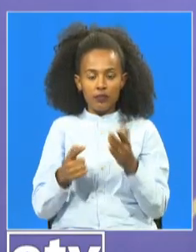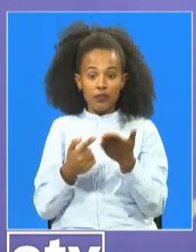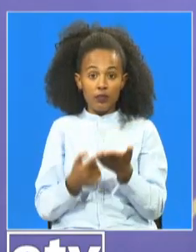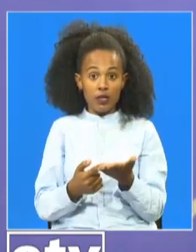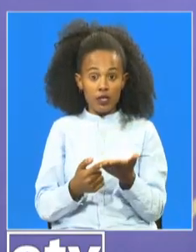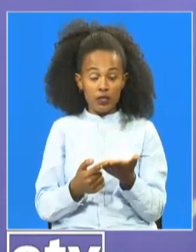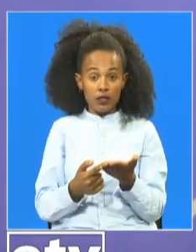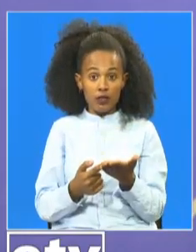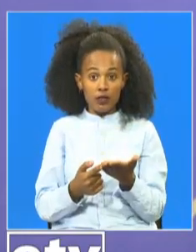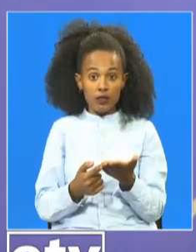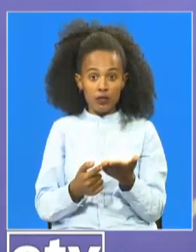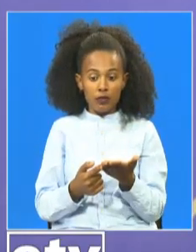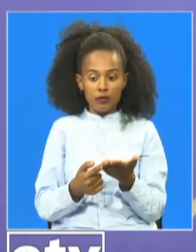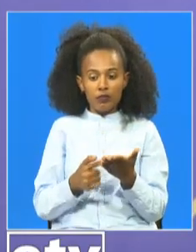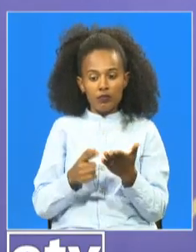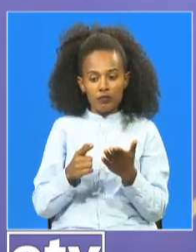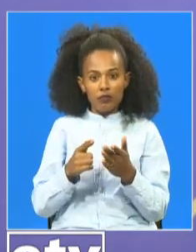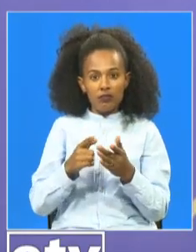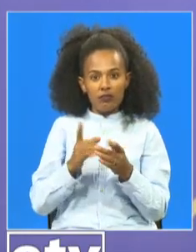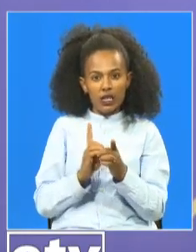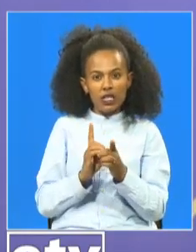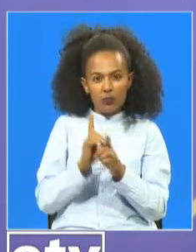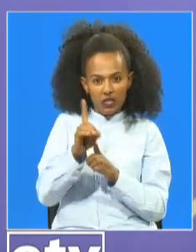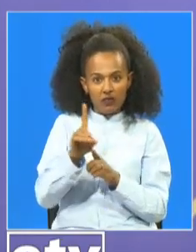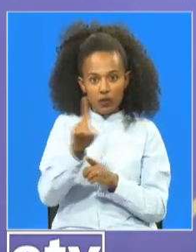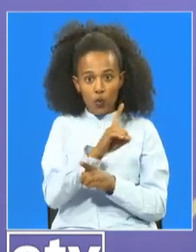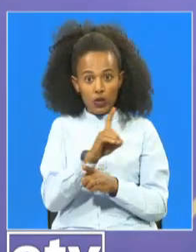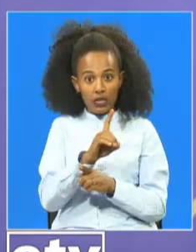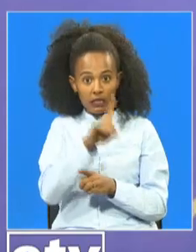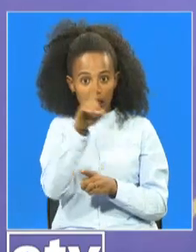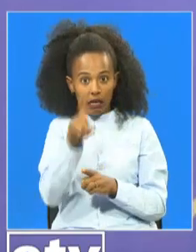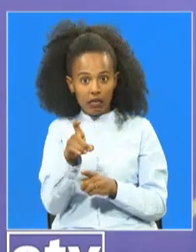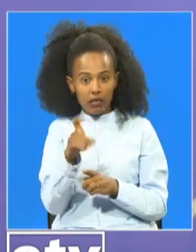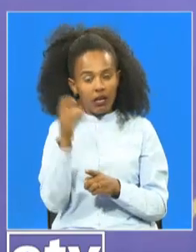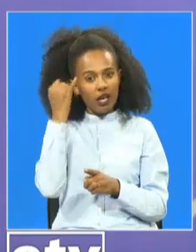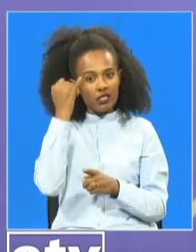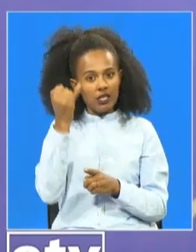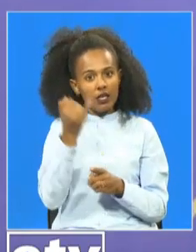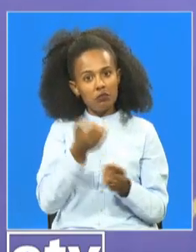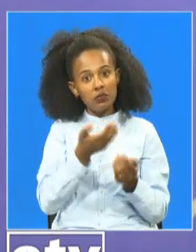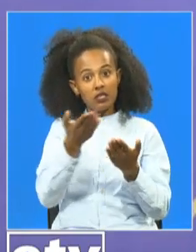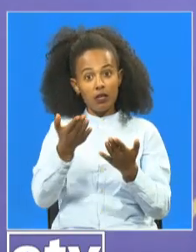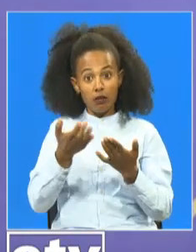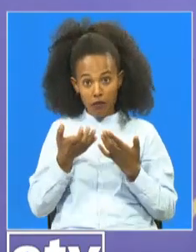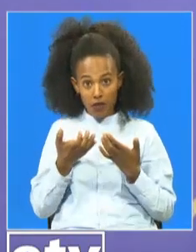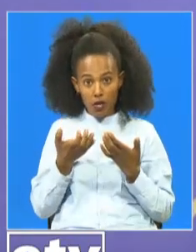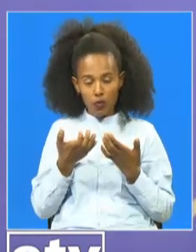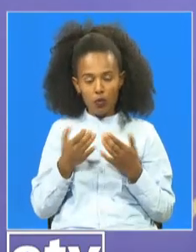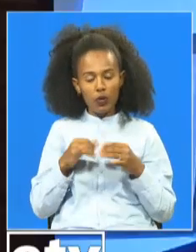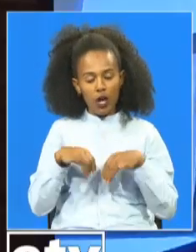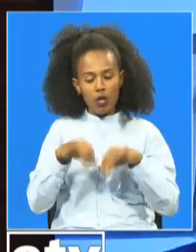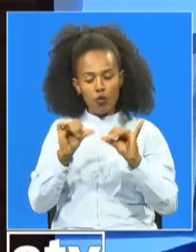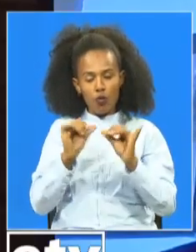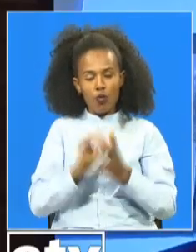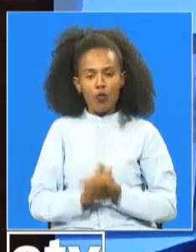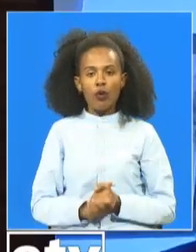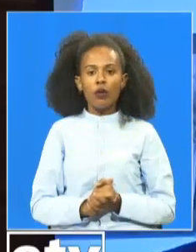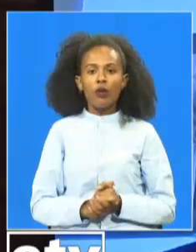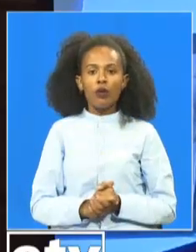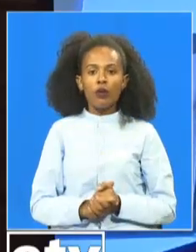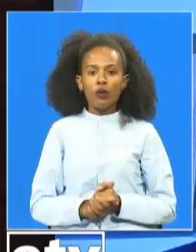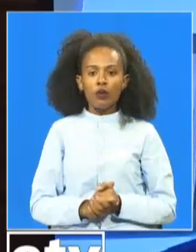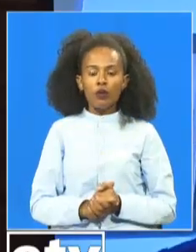ለዚህ ስፔሲፊክ ጥያቄ አስመልክቶ አስተያየት መግለጽ ከፈለጉ ይቀጥሉ።